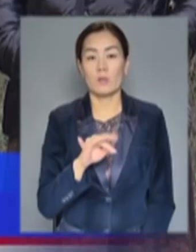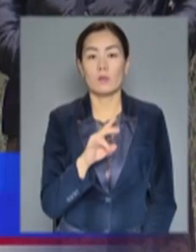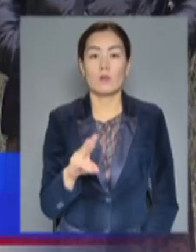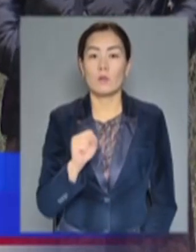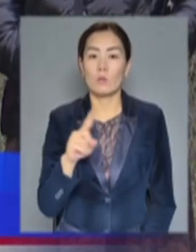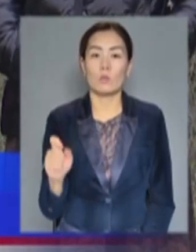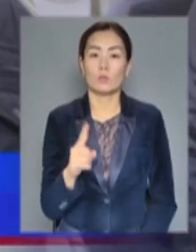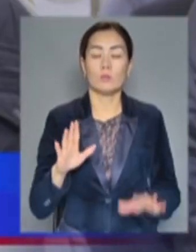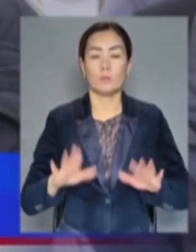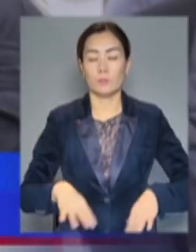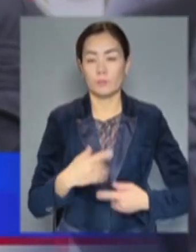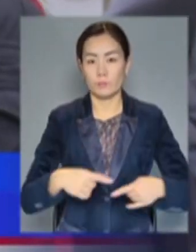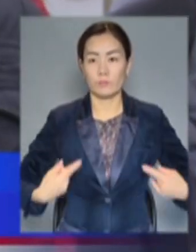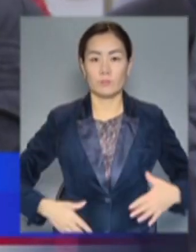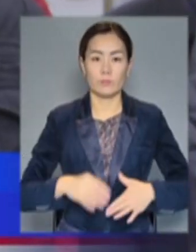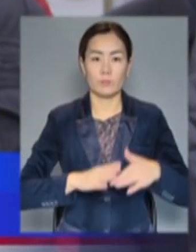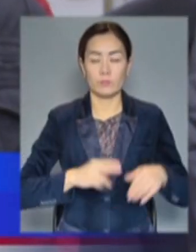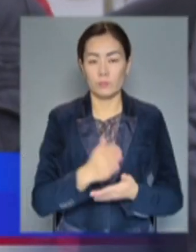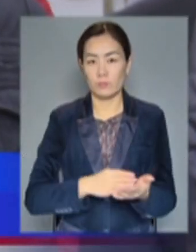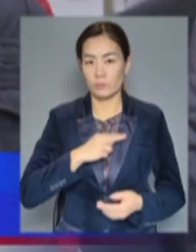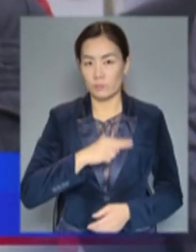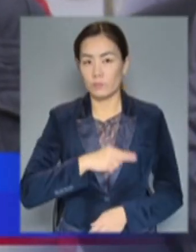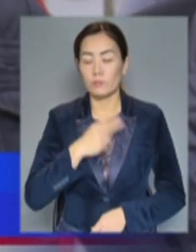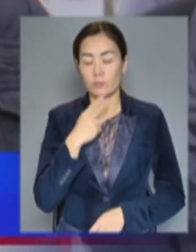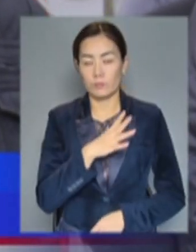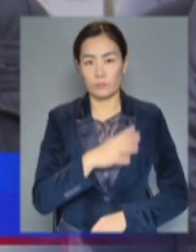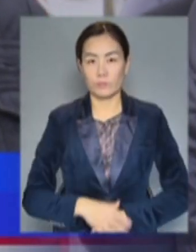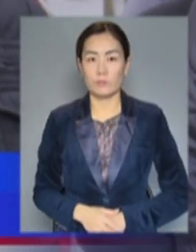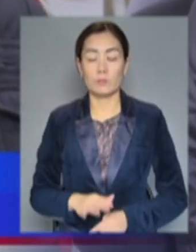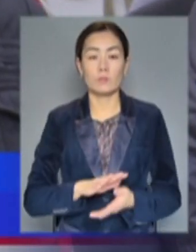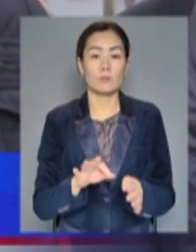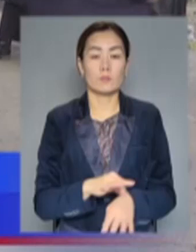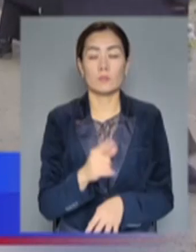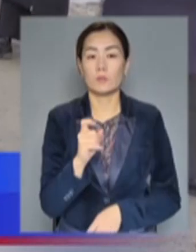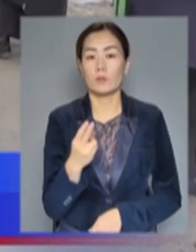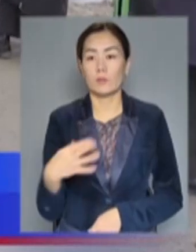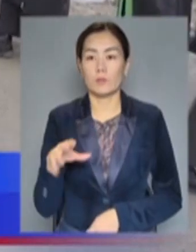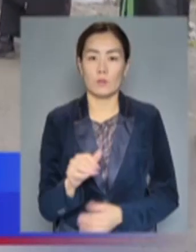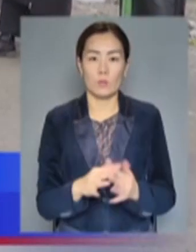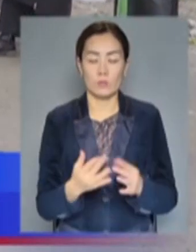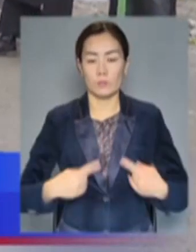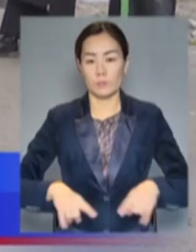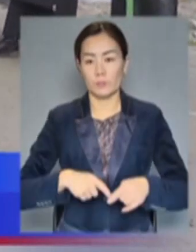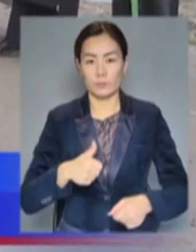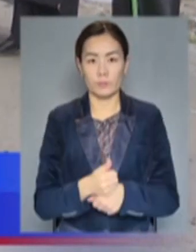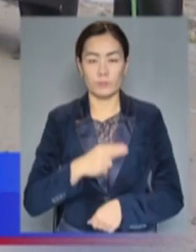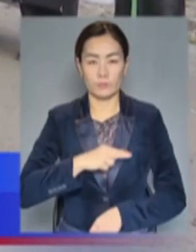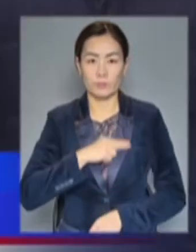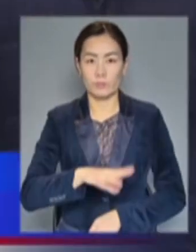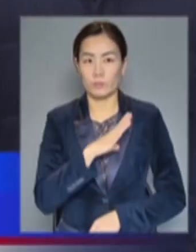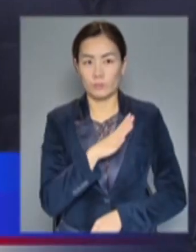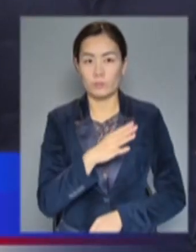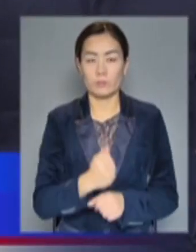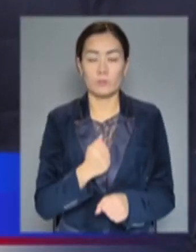атындағы колхозға айналған кезеңде түрлі дәрежедегі қызметтері ел есінде қалған. Жанжара Күнсағитада ауылдық кеңестің басшысы қызметін